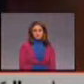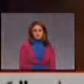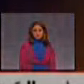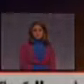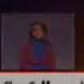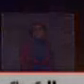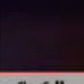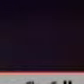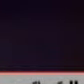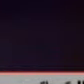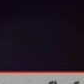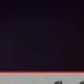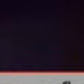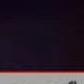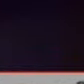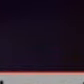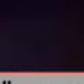الوكيل